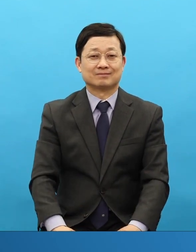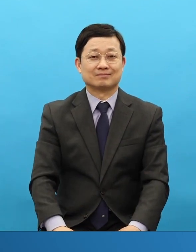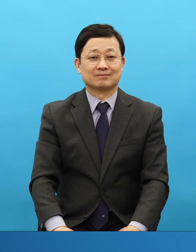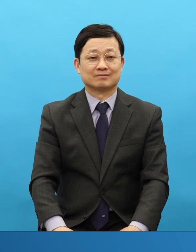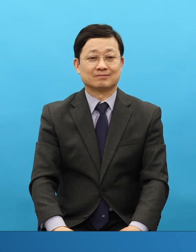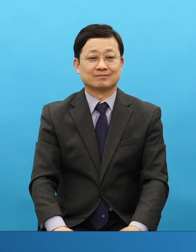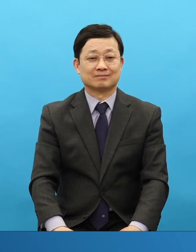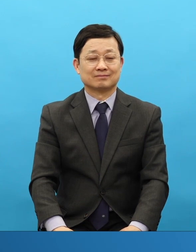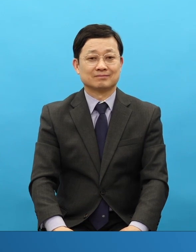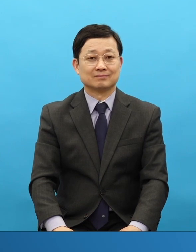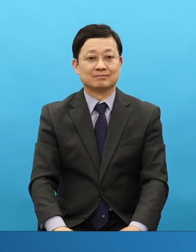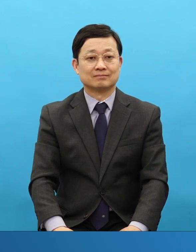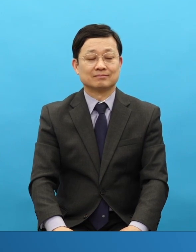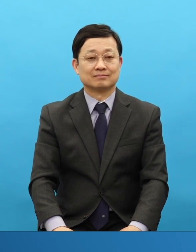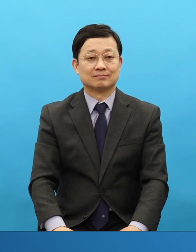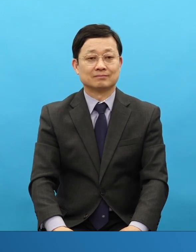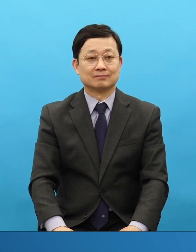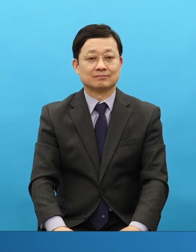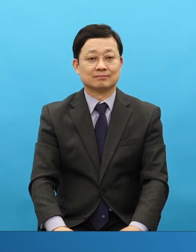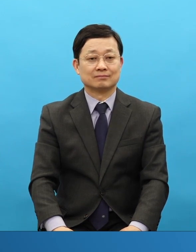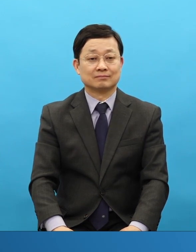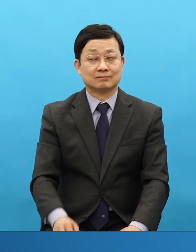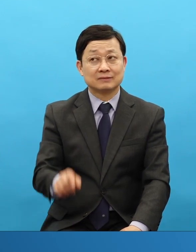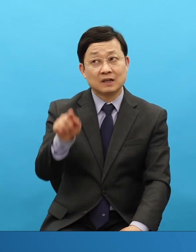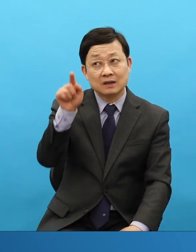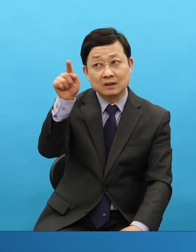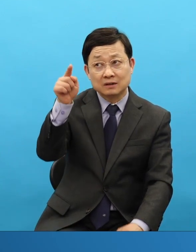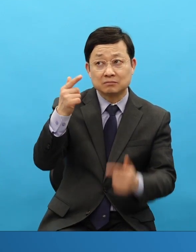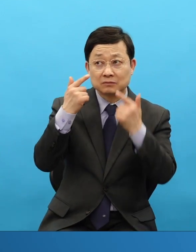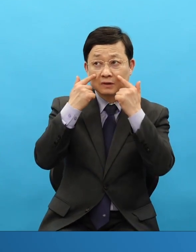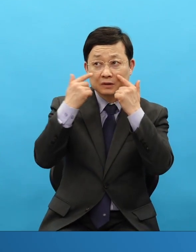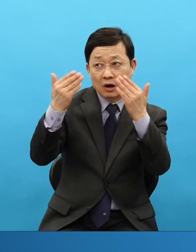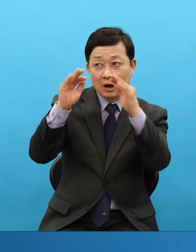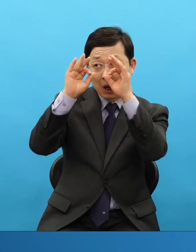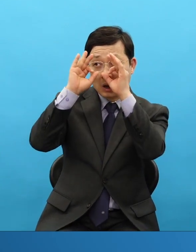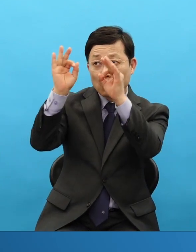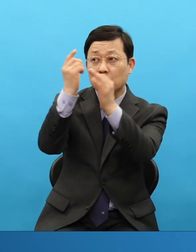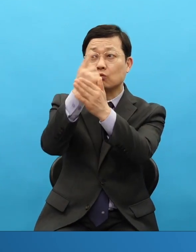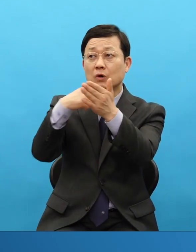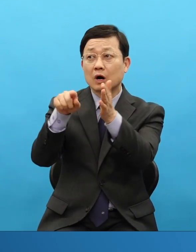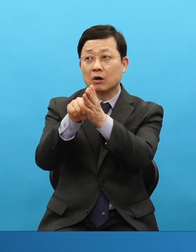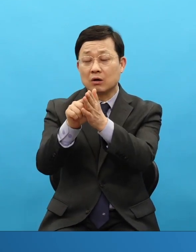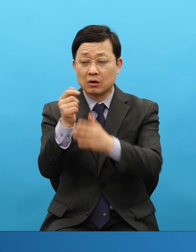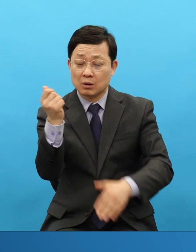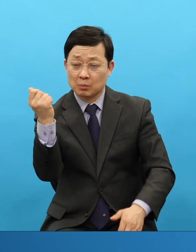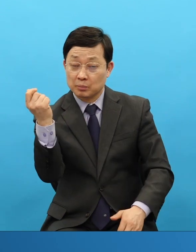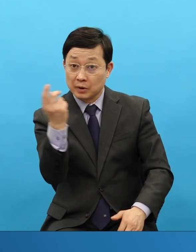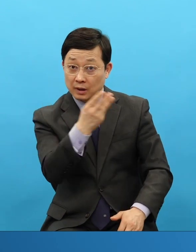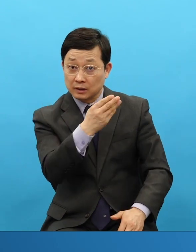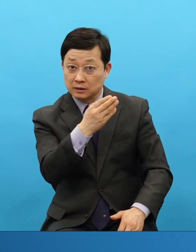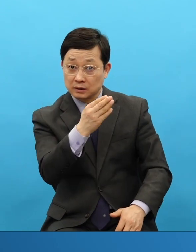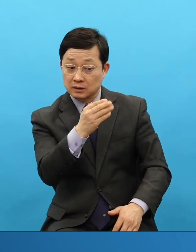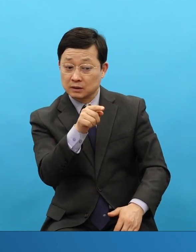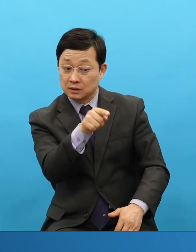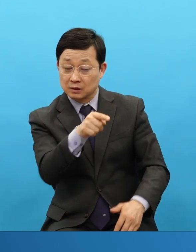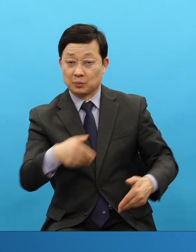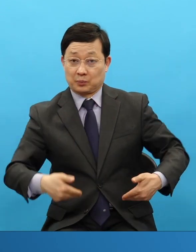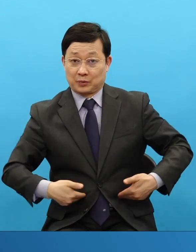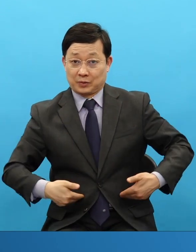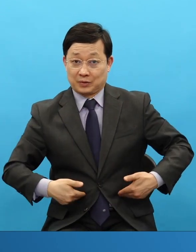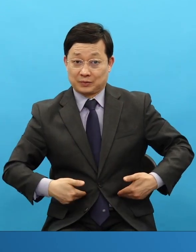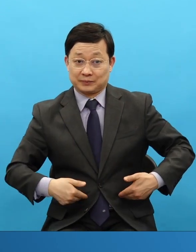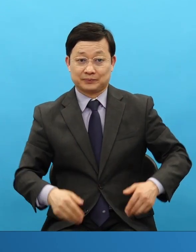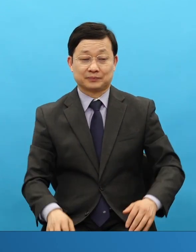정확하게 보는 데는 몇 가지를 먼저 알아야 됩니다. Then to see this accurately, you need to know a couple things.